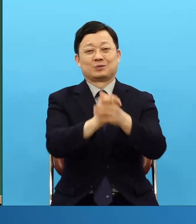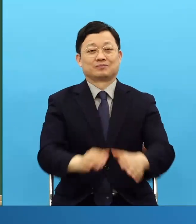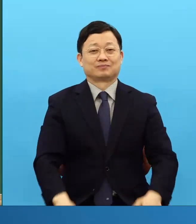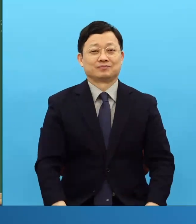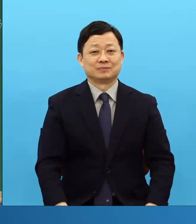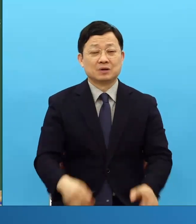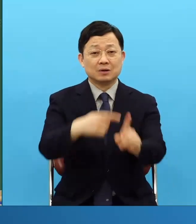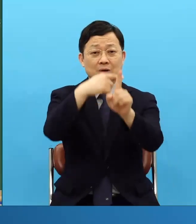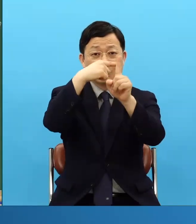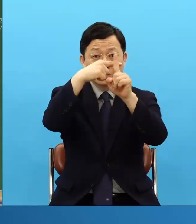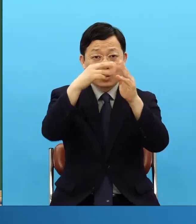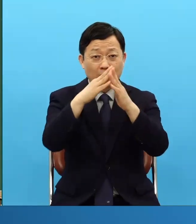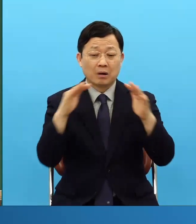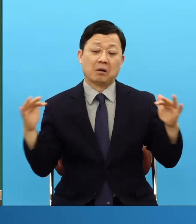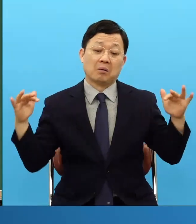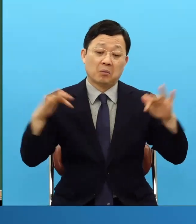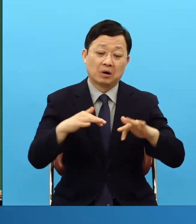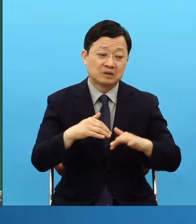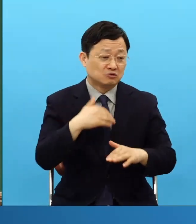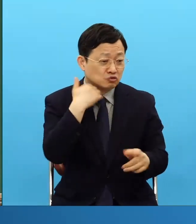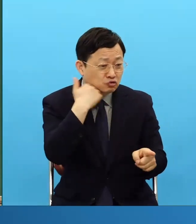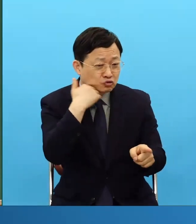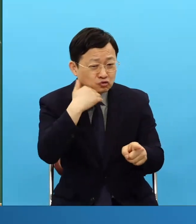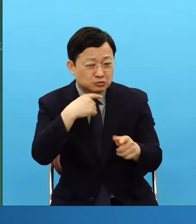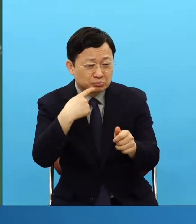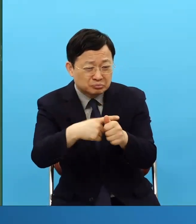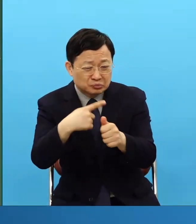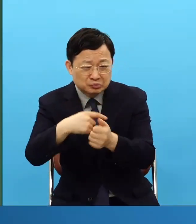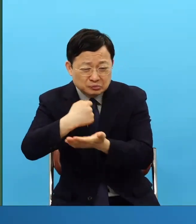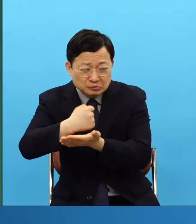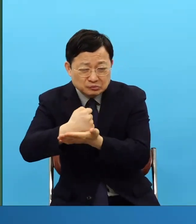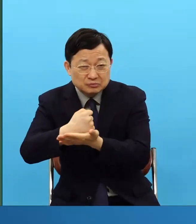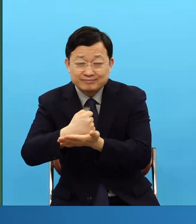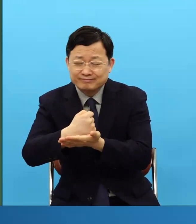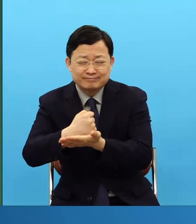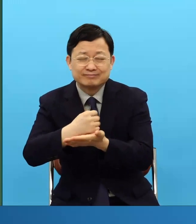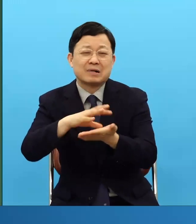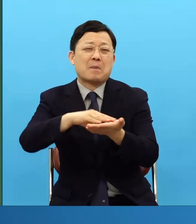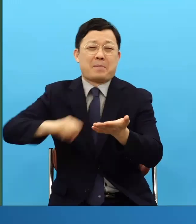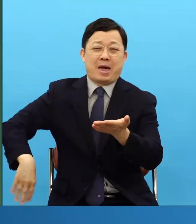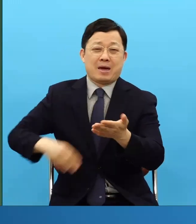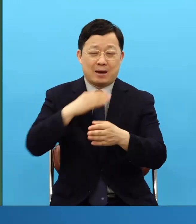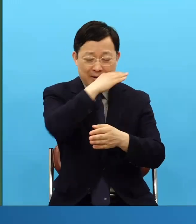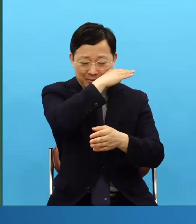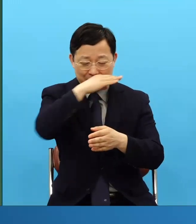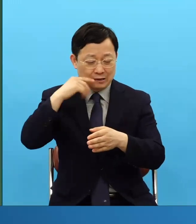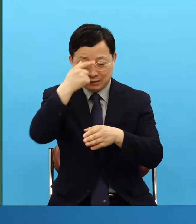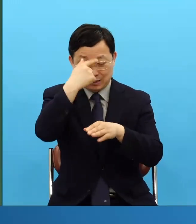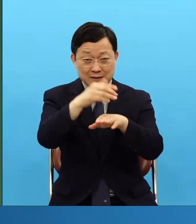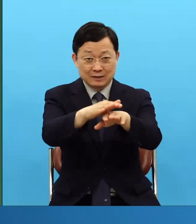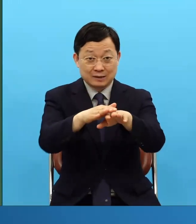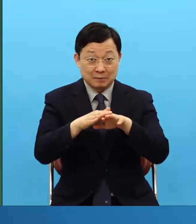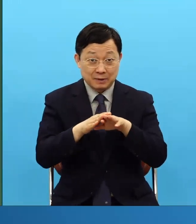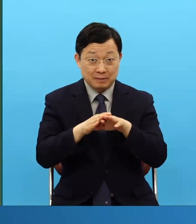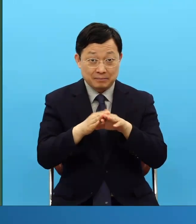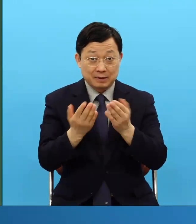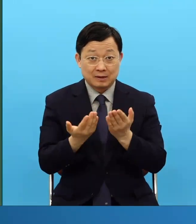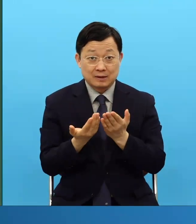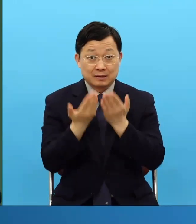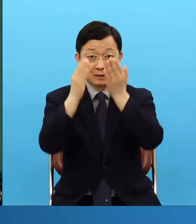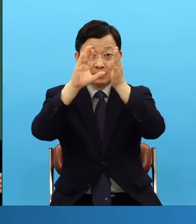예배만 제대로 들어도 보입니다. On the Lord's Day, if you don't gossip about other people and just properly give worship, you'll be able to see this. 보여요. You'll see